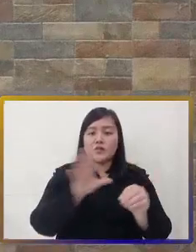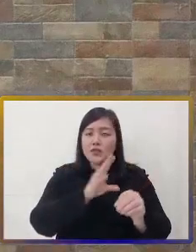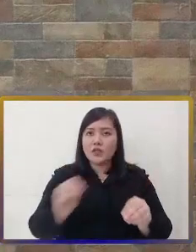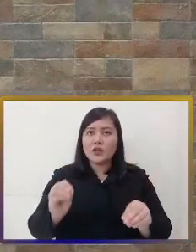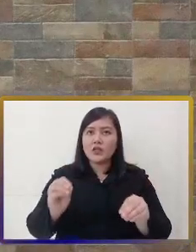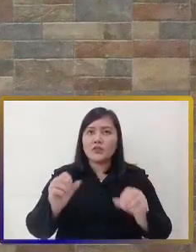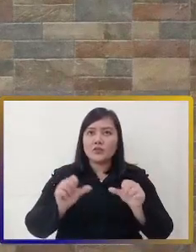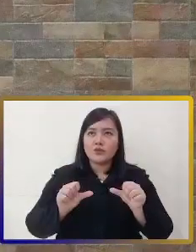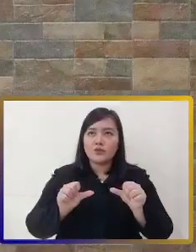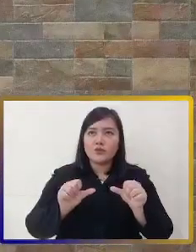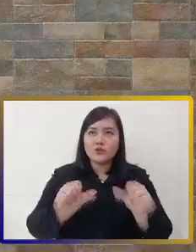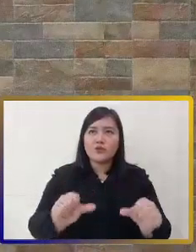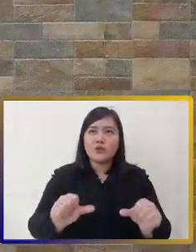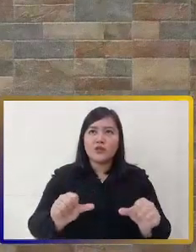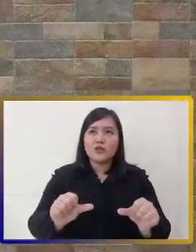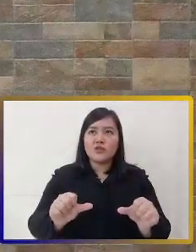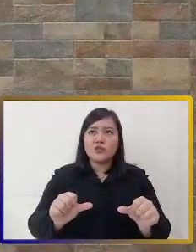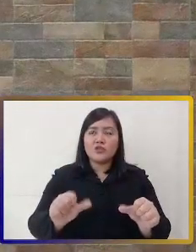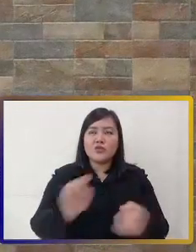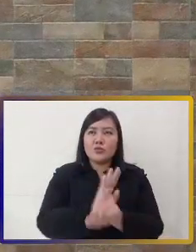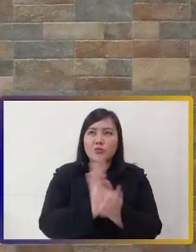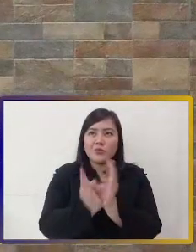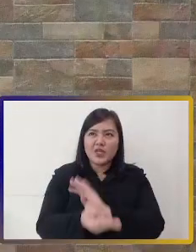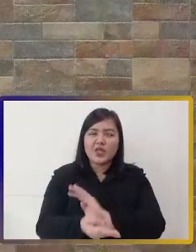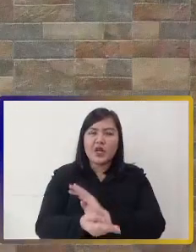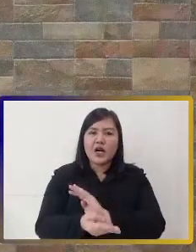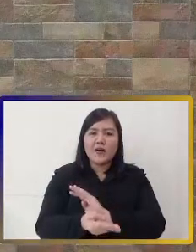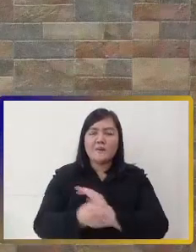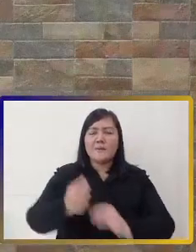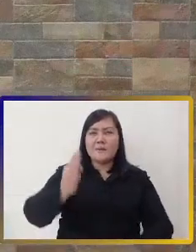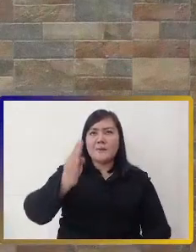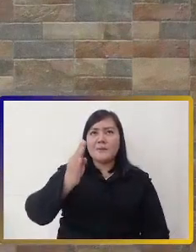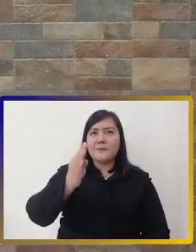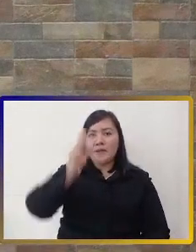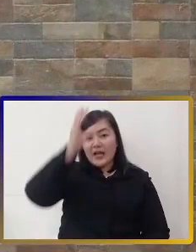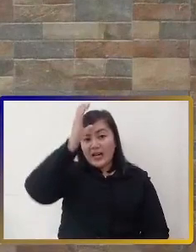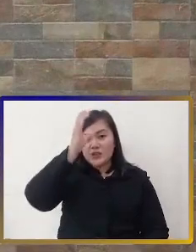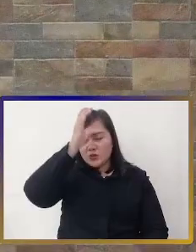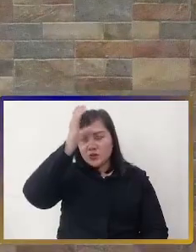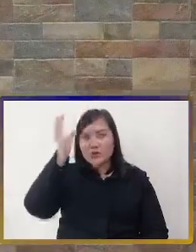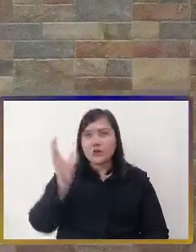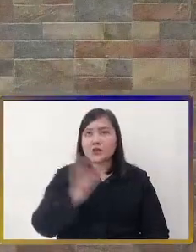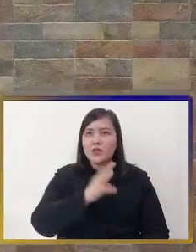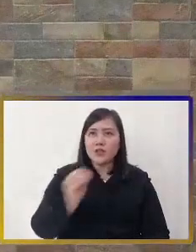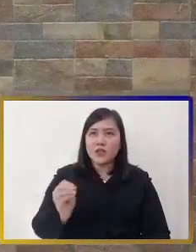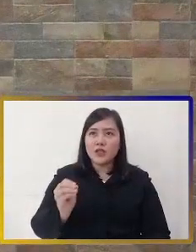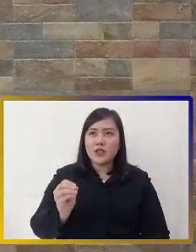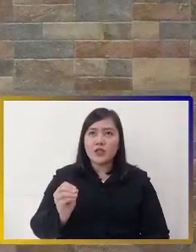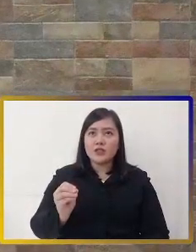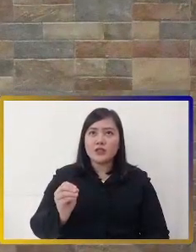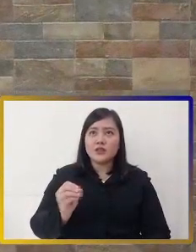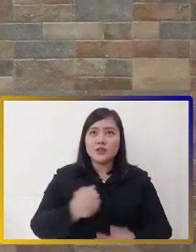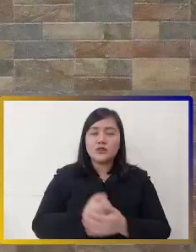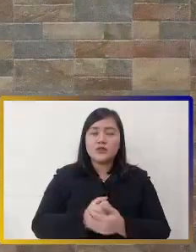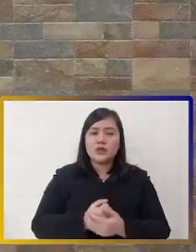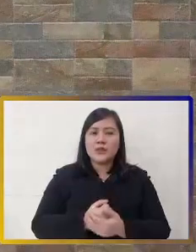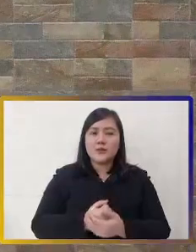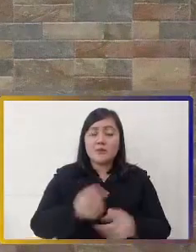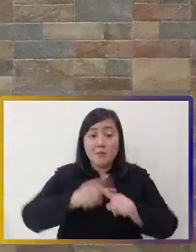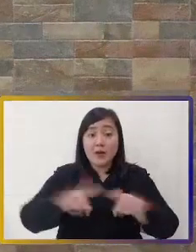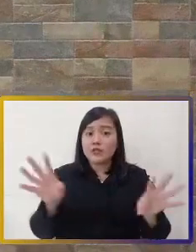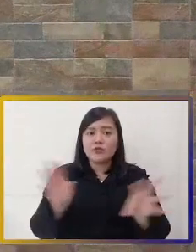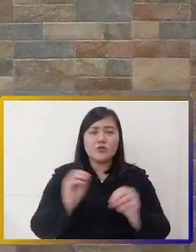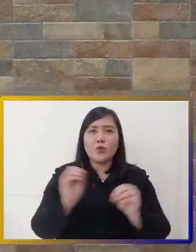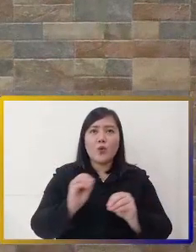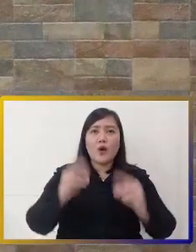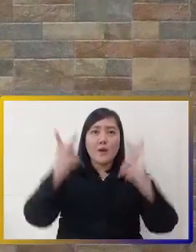But there is not a trace of a pope or universal father in the first 3 centuries of